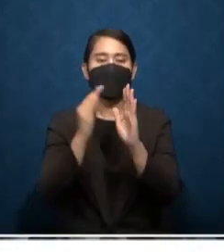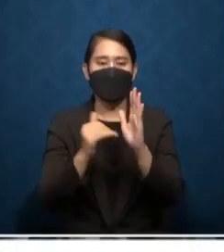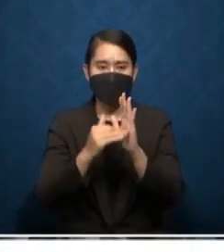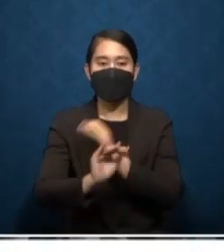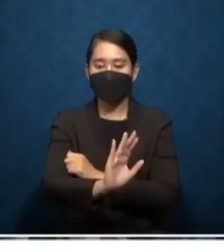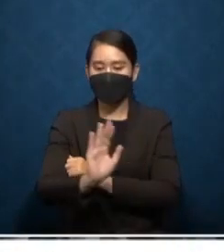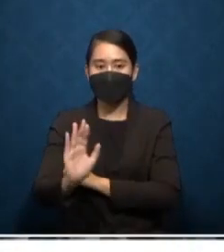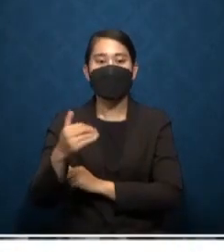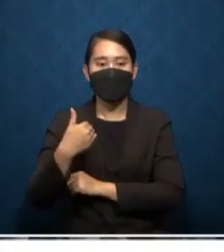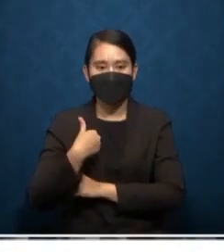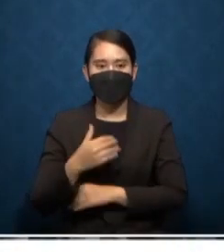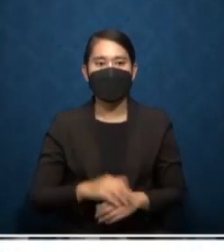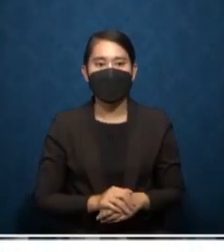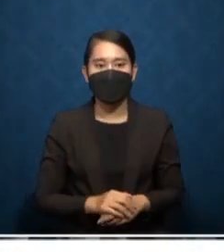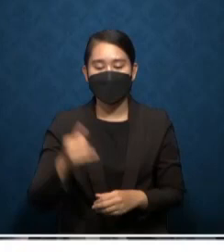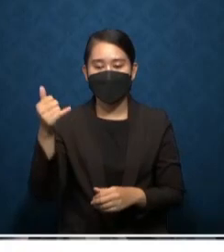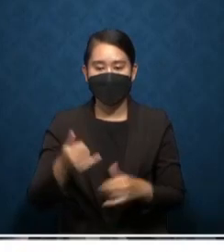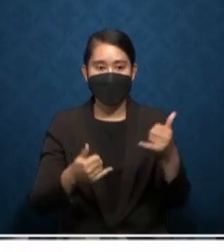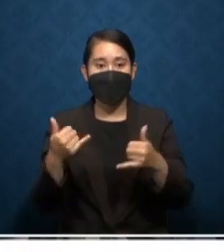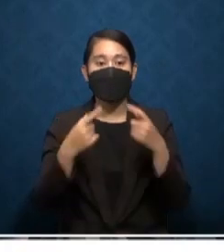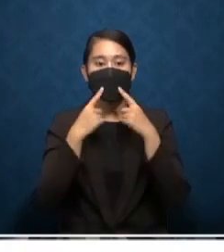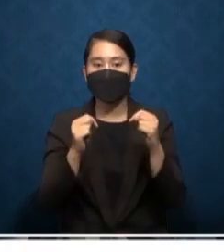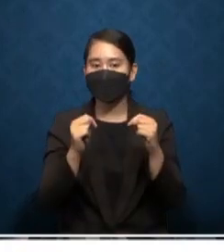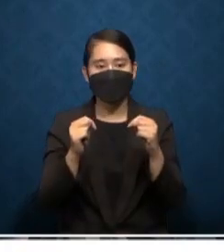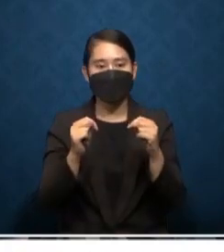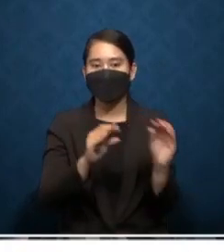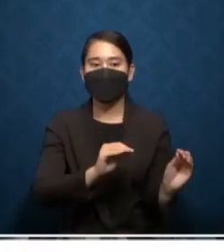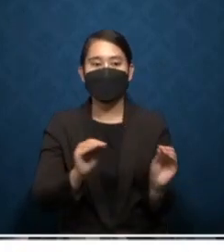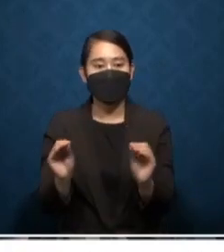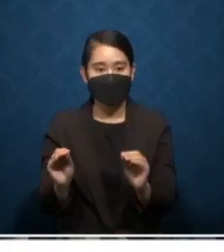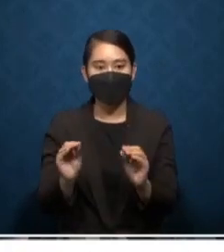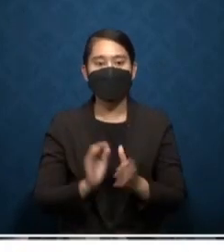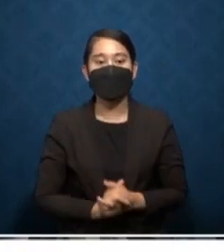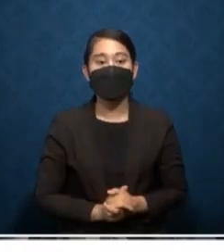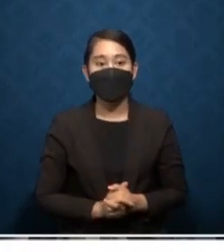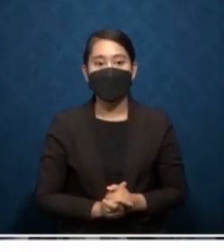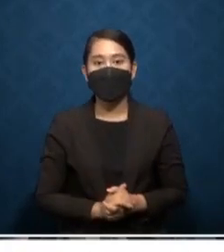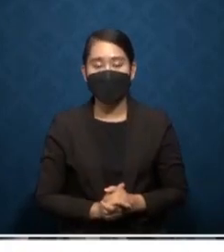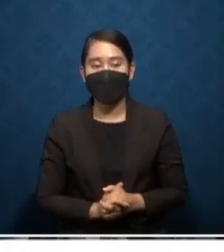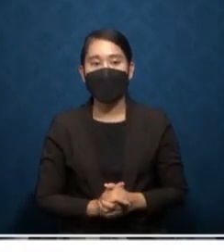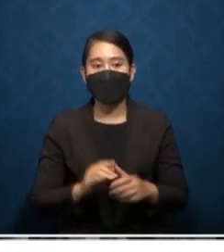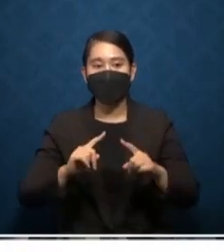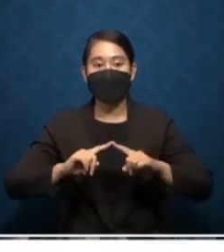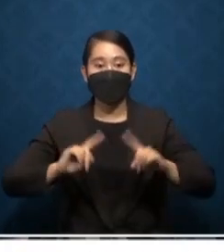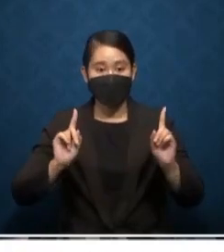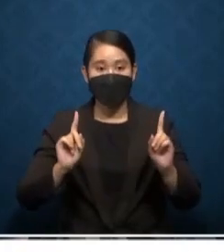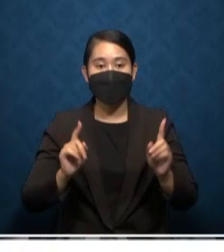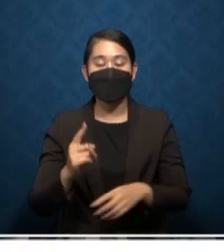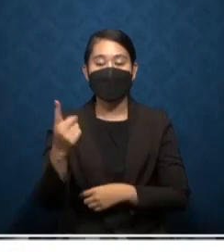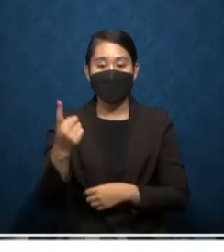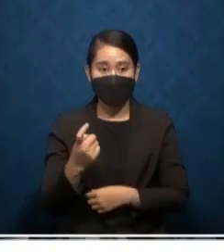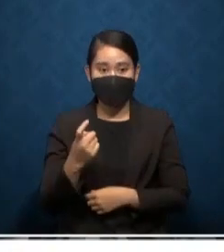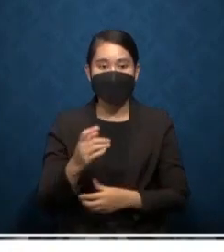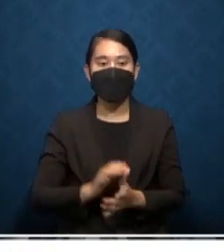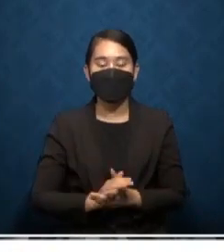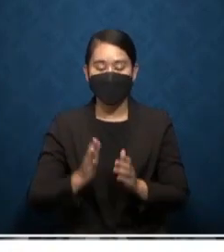Roadมาตอบกัถุถามตางๆตรงนั้ได้แต่อยางไรเขาตามครับในคำถามทั้หมดต